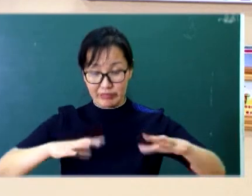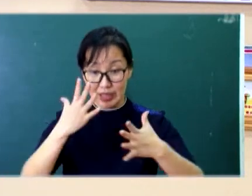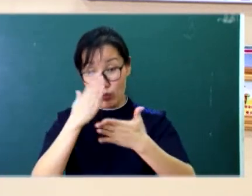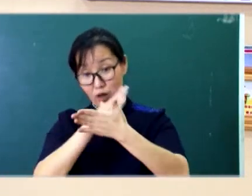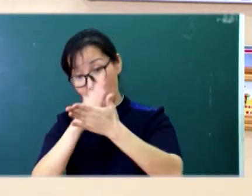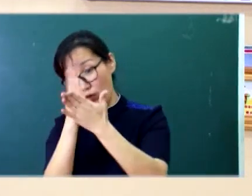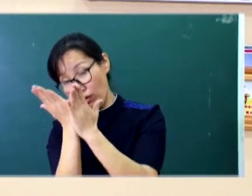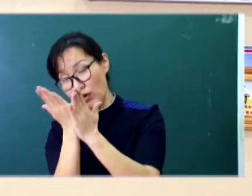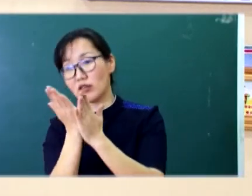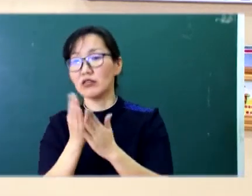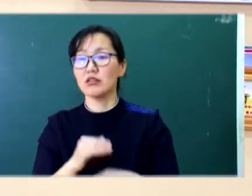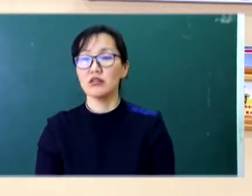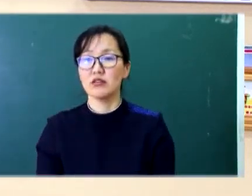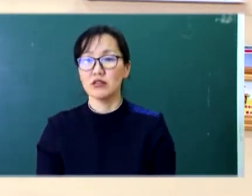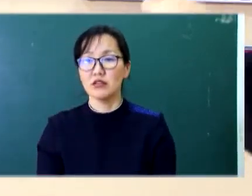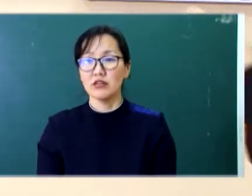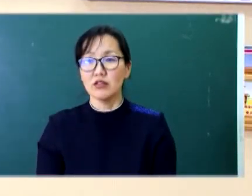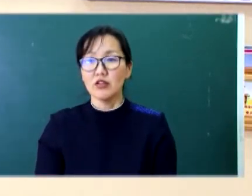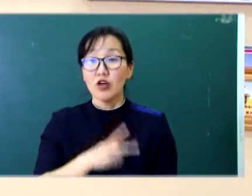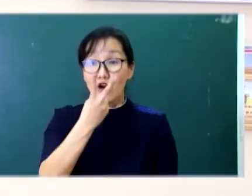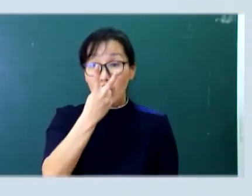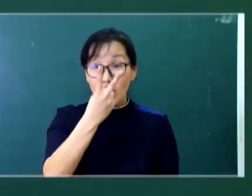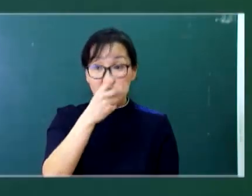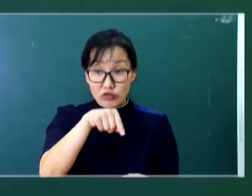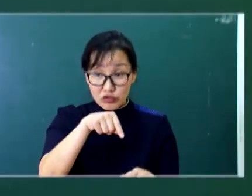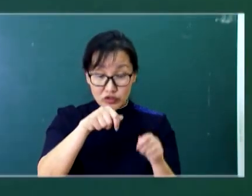мөн тоон шулуун дээрээ тэмдэглэж харъя.